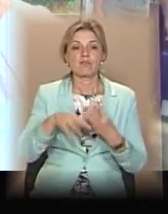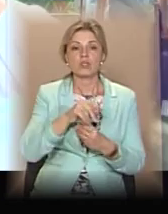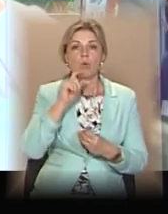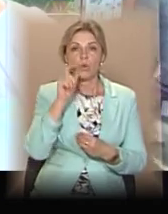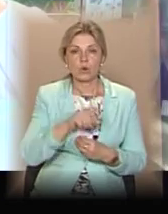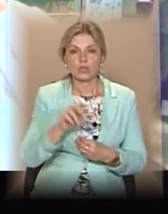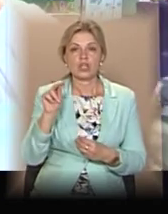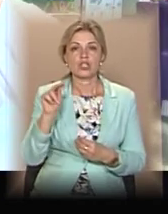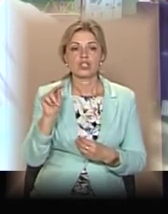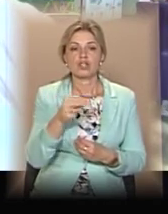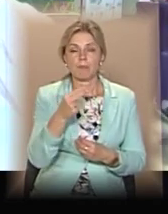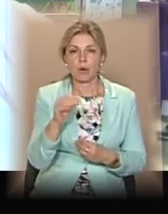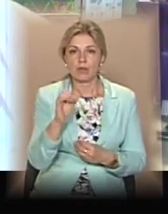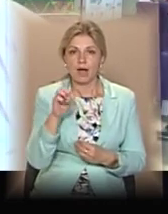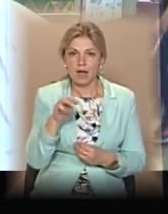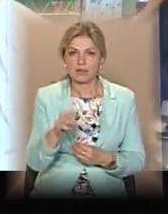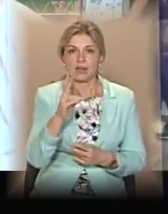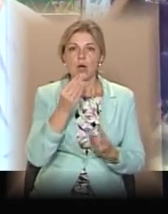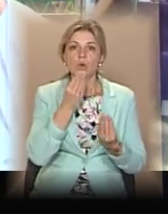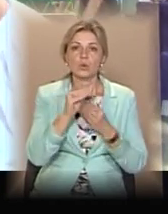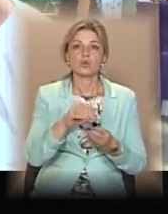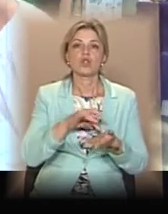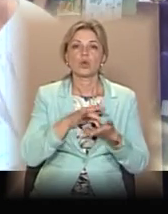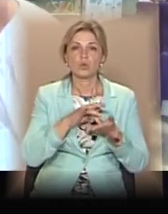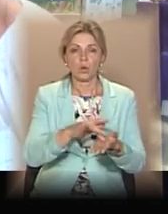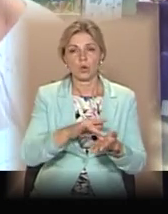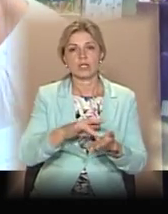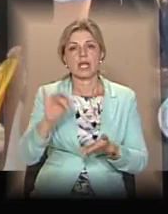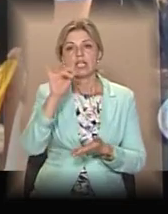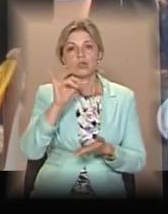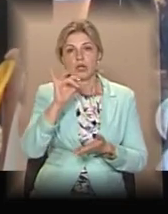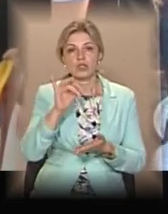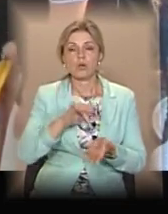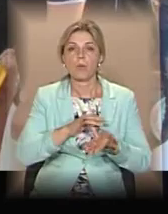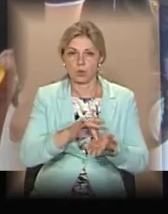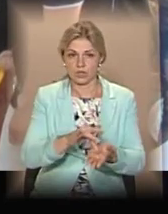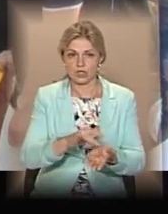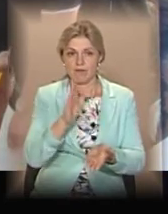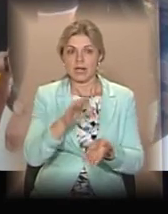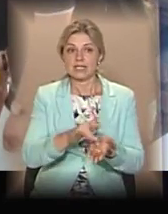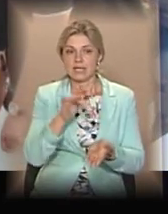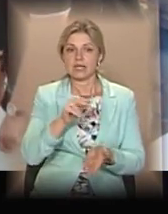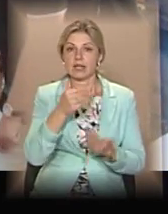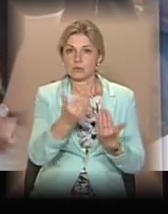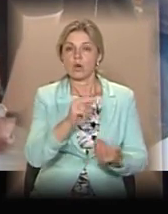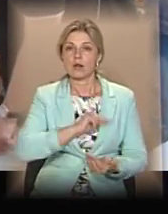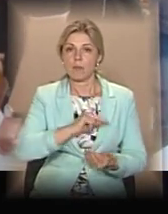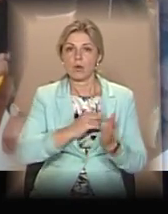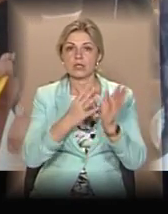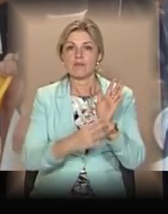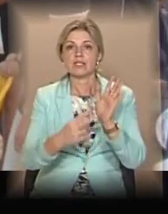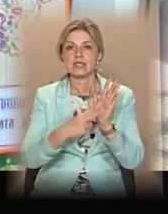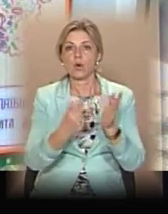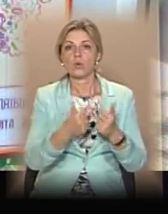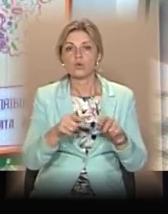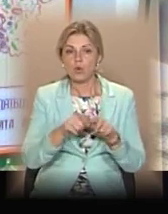всеукраїнського чемпіонату на кращу туристсько-краєзнавчу подорож. У центрі для дітей працює 97 гуртків за